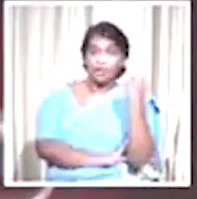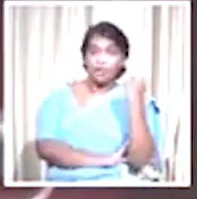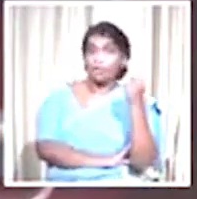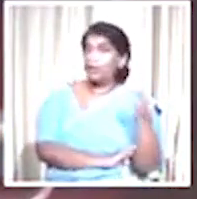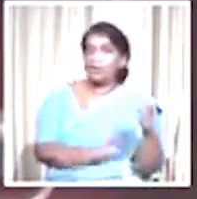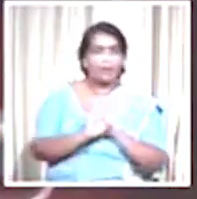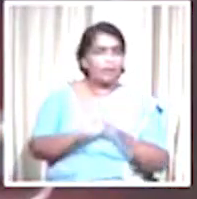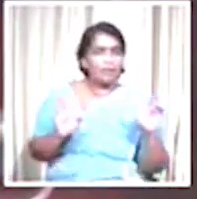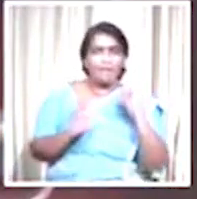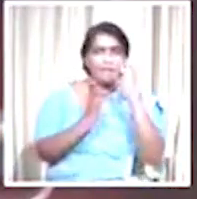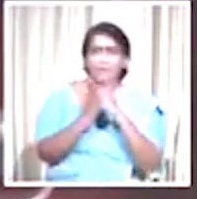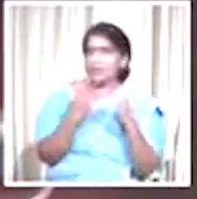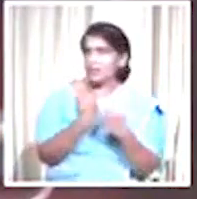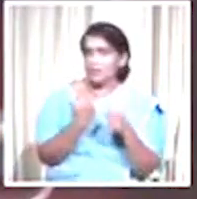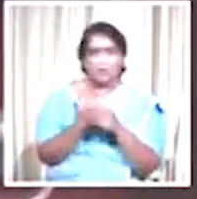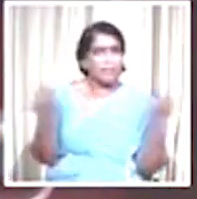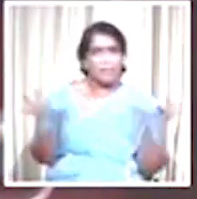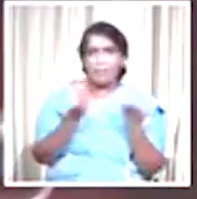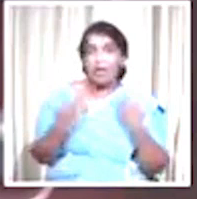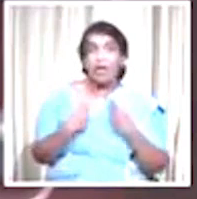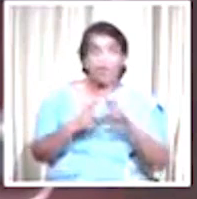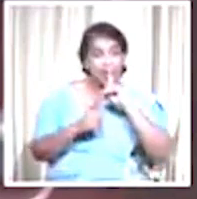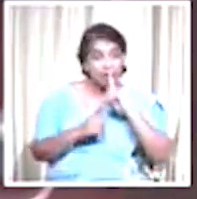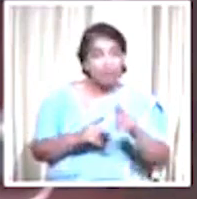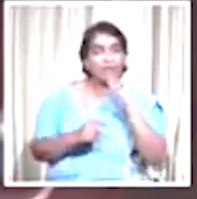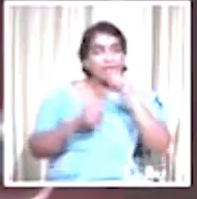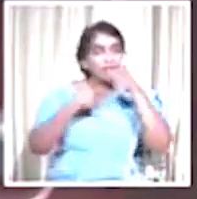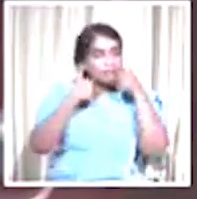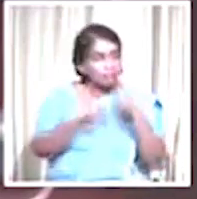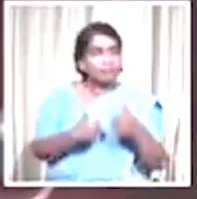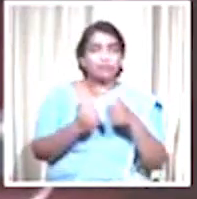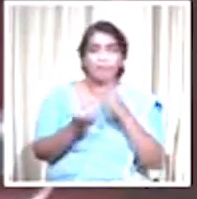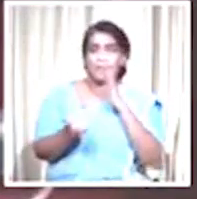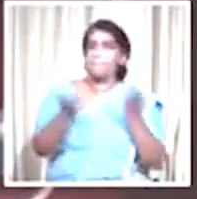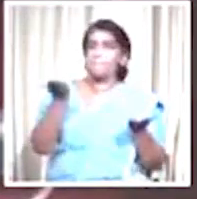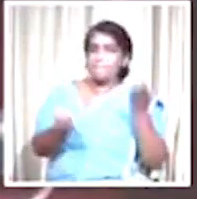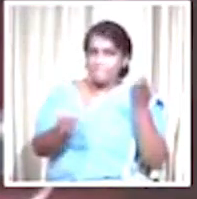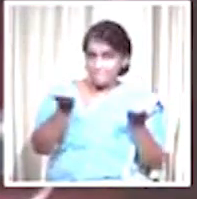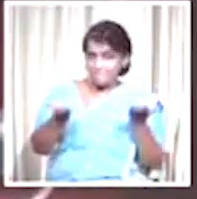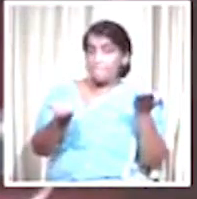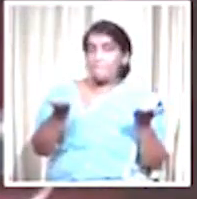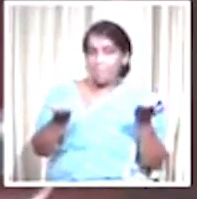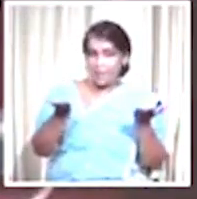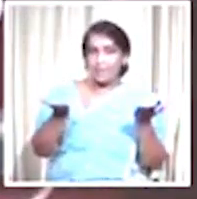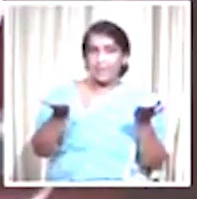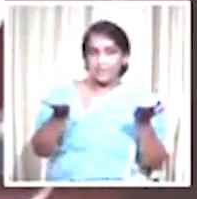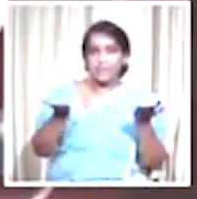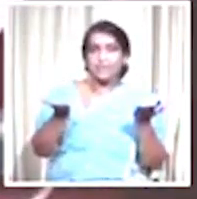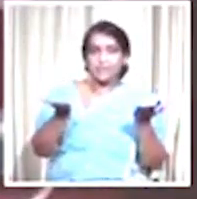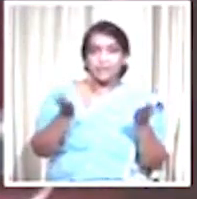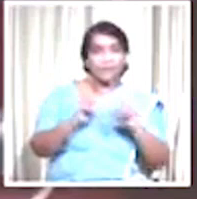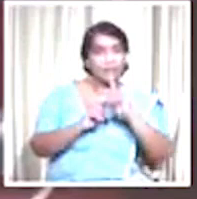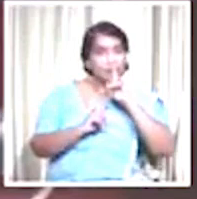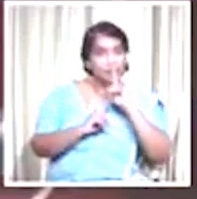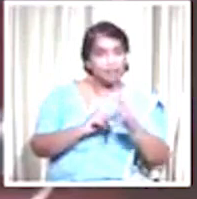එහෙම ව්‍යවස්ථා හැදෙන්නේ නැහැ අපි කිව්වා සංවරණ සහ තුලන checks and balances ඕවා ගැන කතා